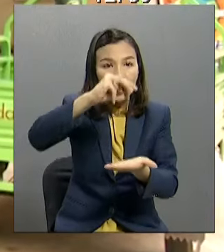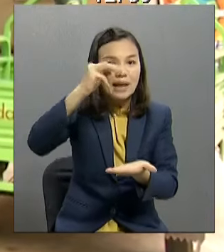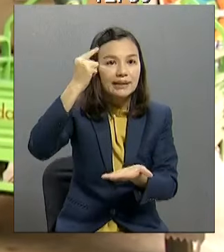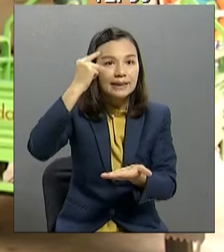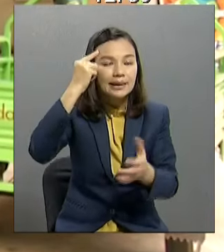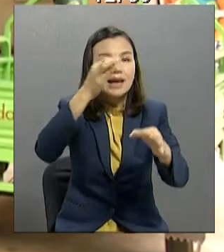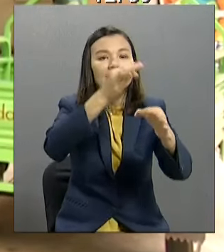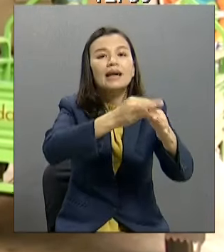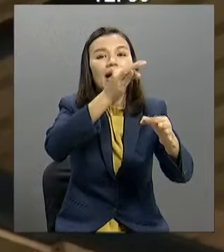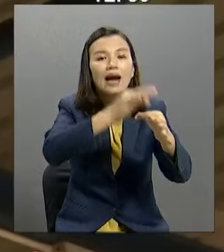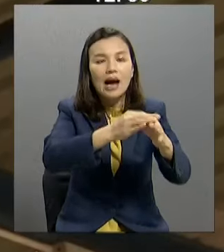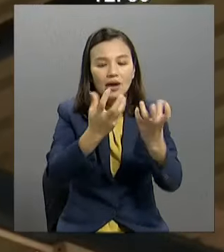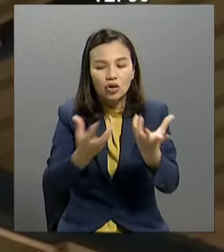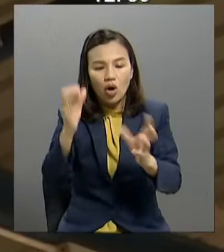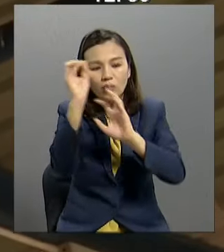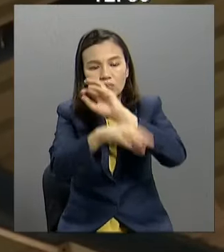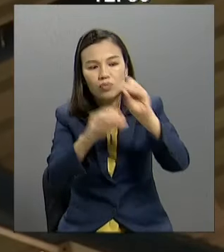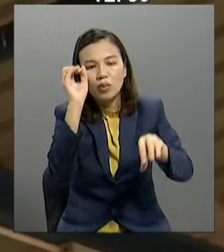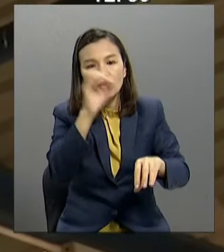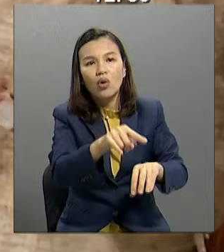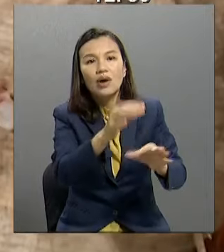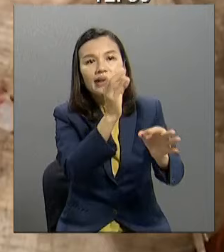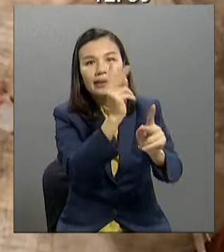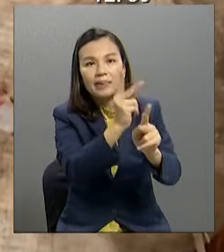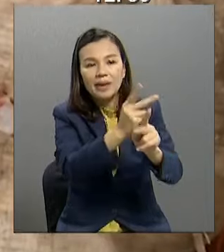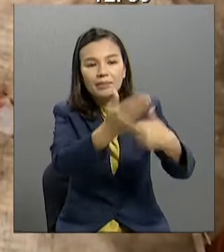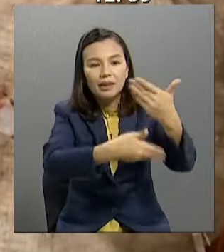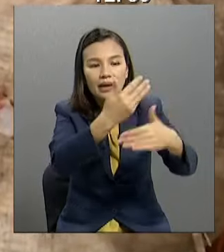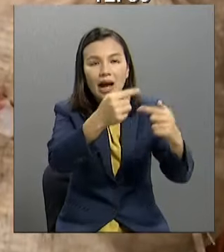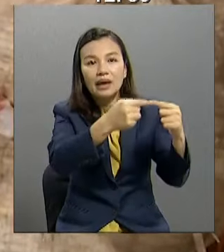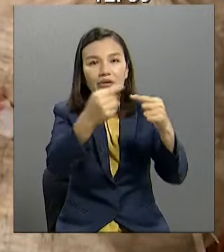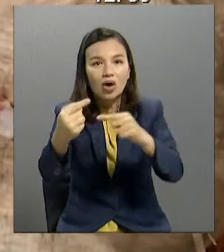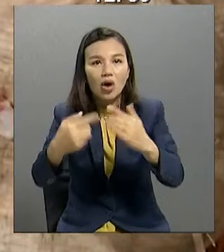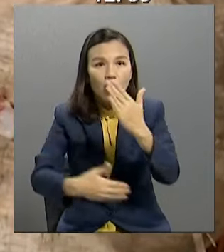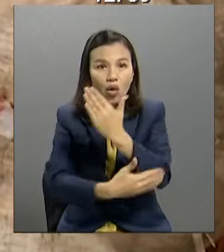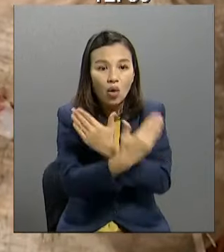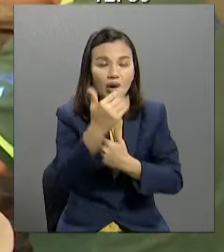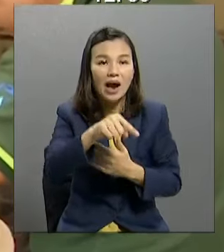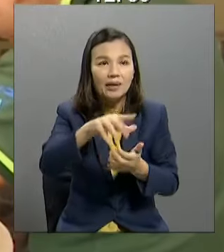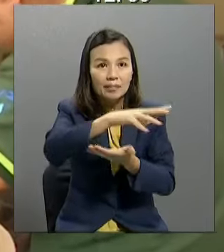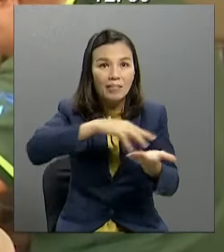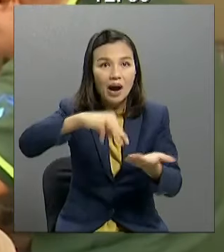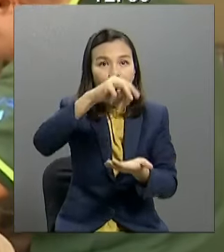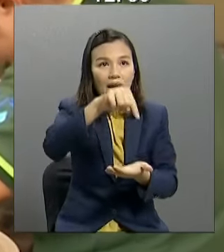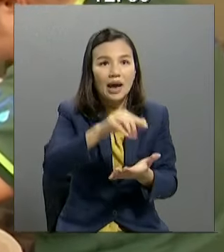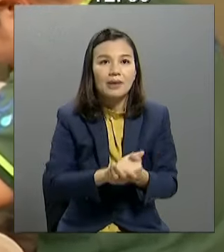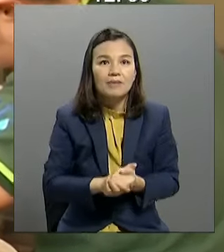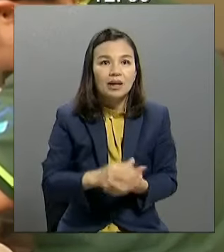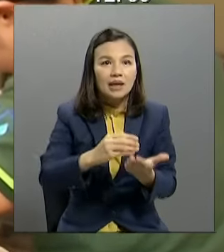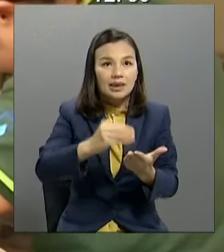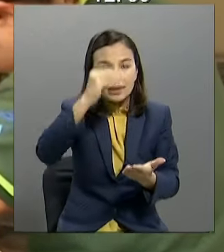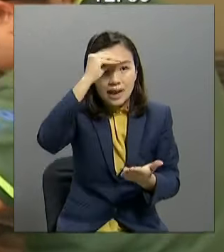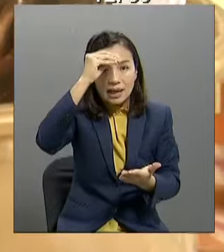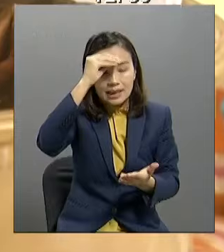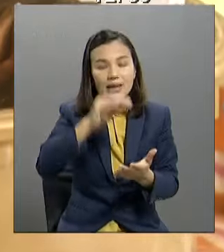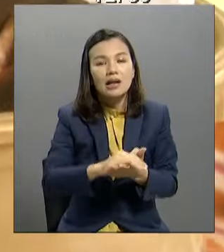ารวัสดุรีไซเคิลมหาวิทยาลัยสงขลานครินทร์เพื่อเปิดโอกาสให้หน่วยงานภายในมหาวิทยาลัยและนักศึกษาที่มีการแยก